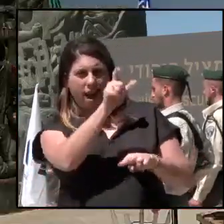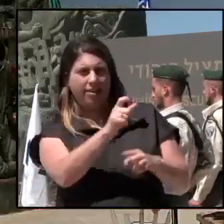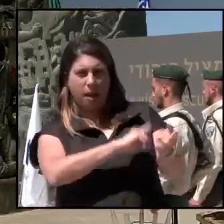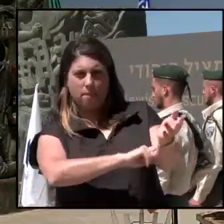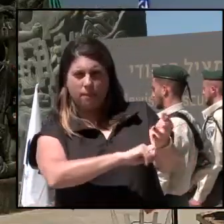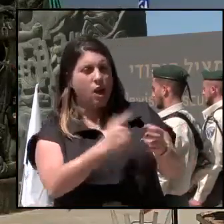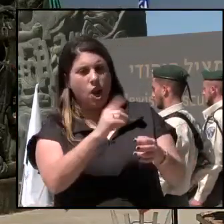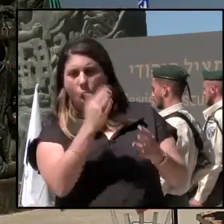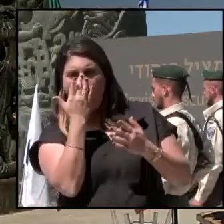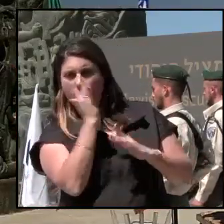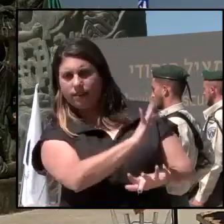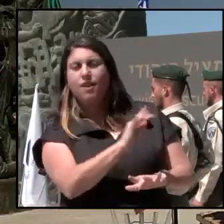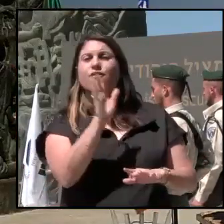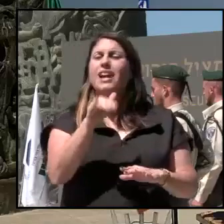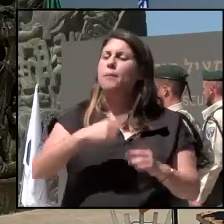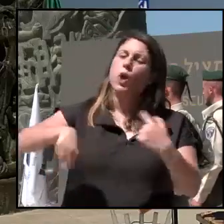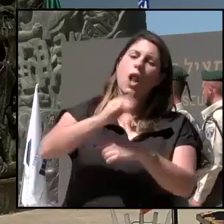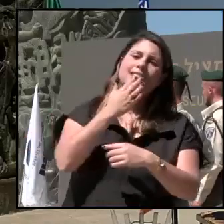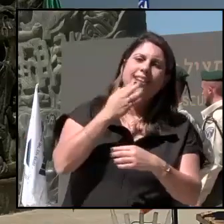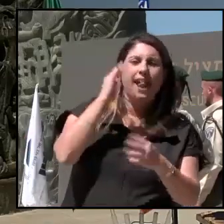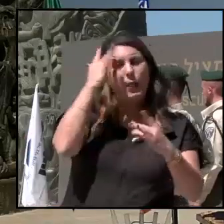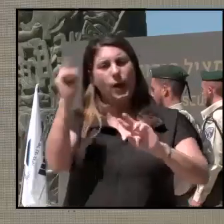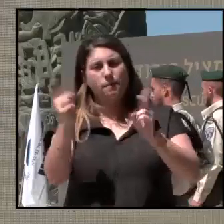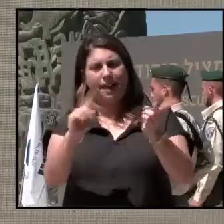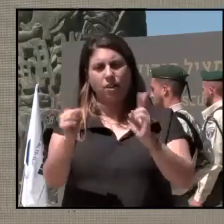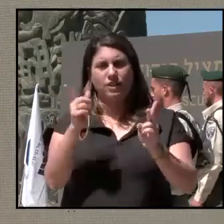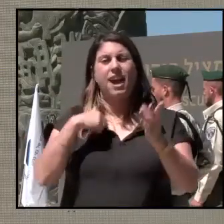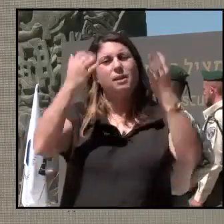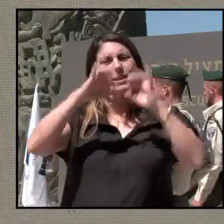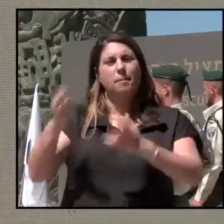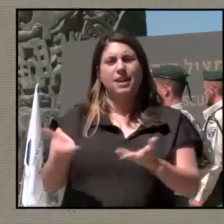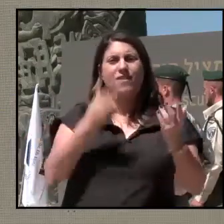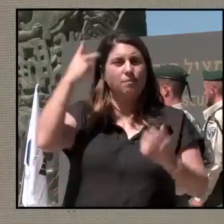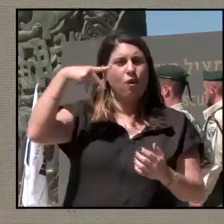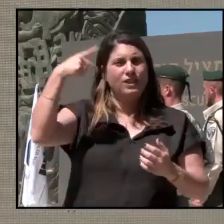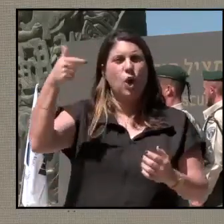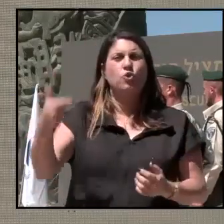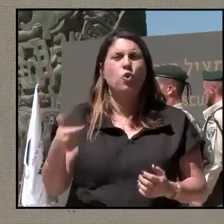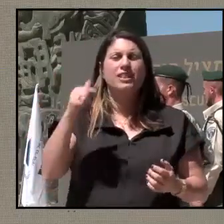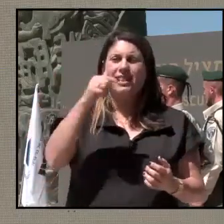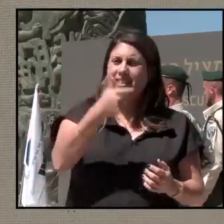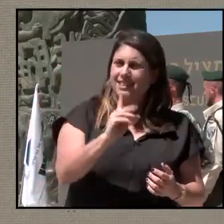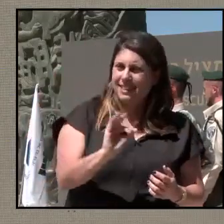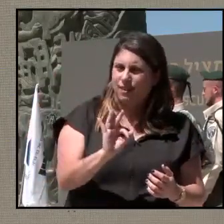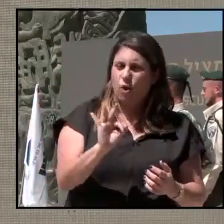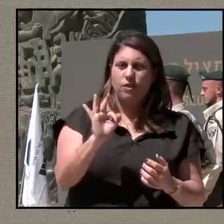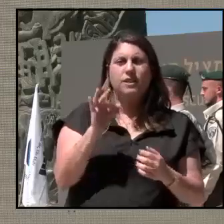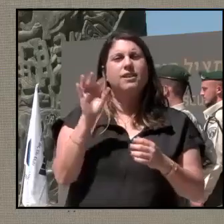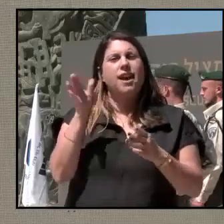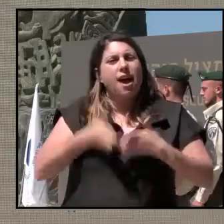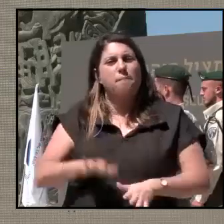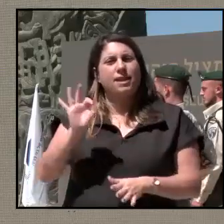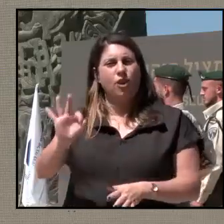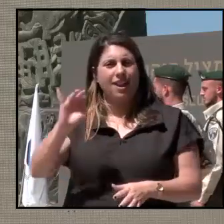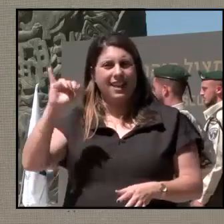וכל ישראל ערבים זה לזה. אני מתכבד להזמין את פרופסור ג'ודי טידור באומל שוורץ, ביתו של יחזקאל